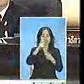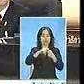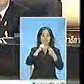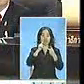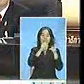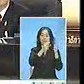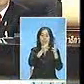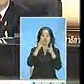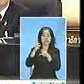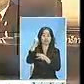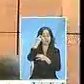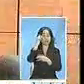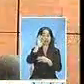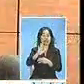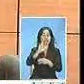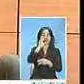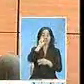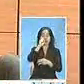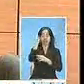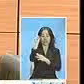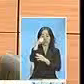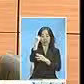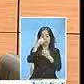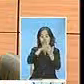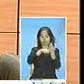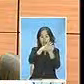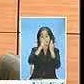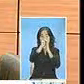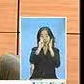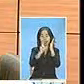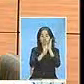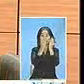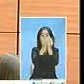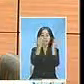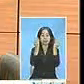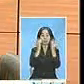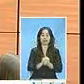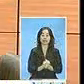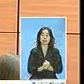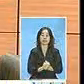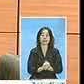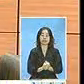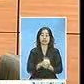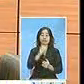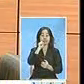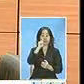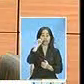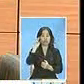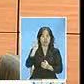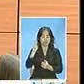ของสภาร่างรัฐธรรมนูญในรัฐธรรมนูญปี50ว่าสว.สร